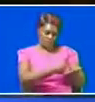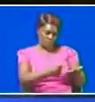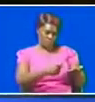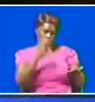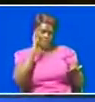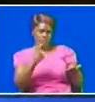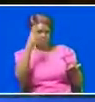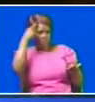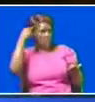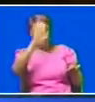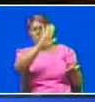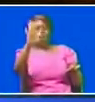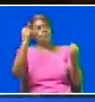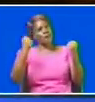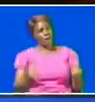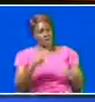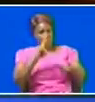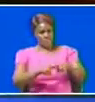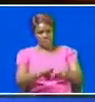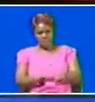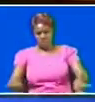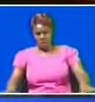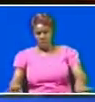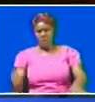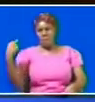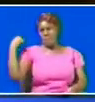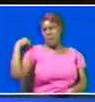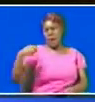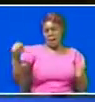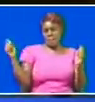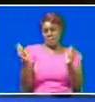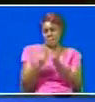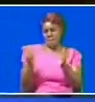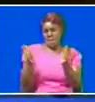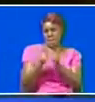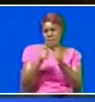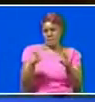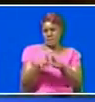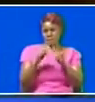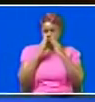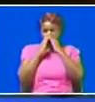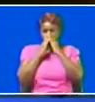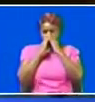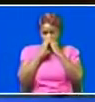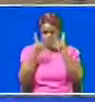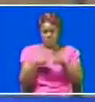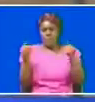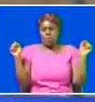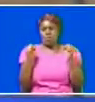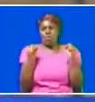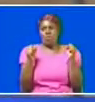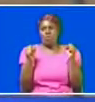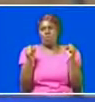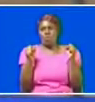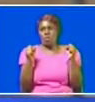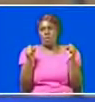kuangalia ubao ni shida, jumekaa chini na tu unaumia kifua, hata sasa hivi unakuwa na homa ni msumo wa baridi. Alafu